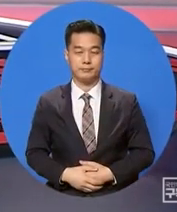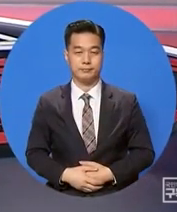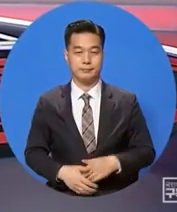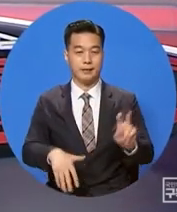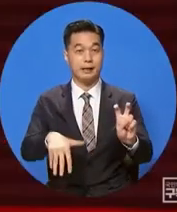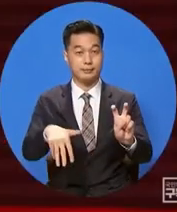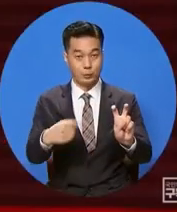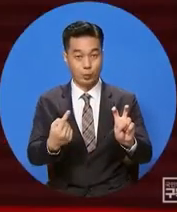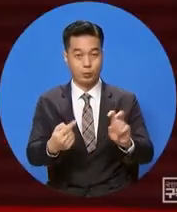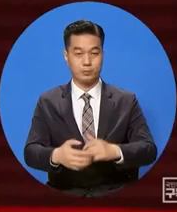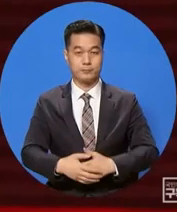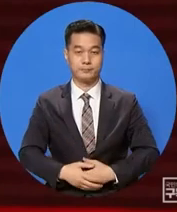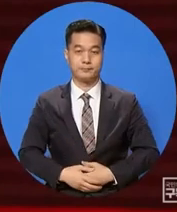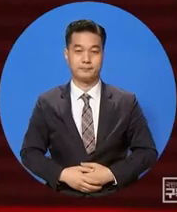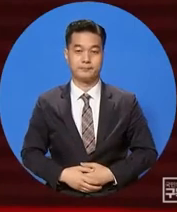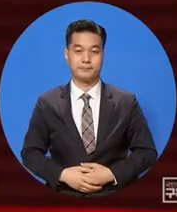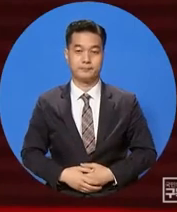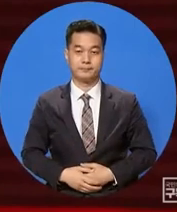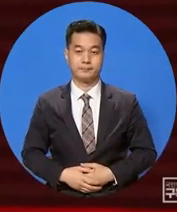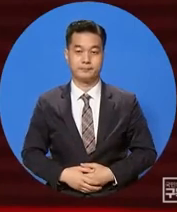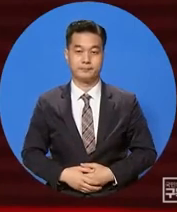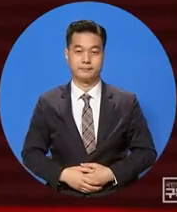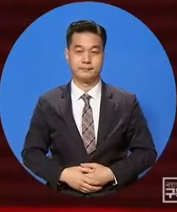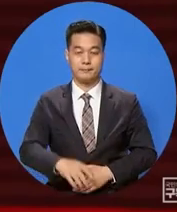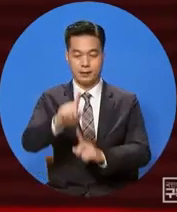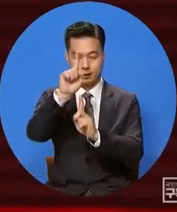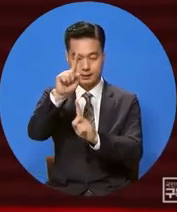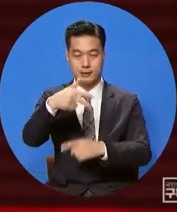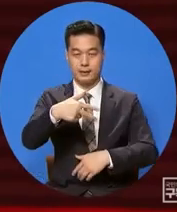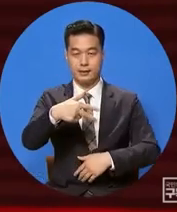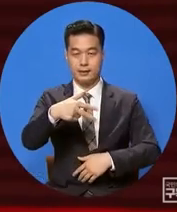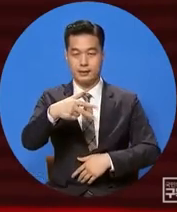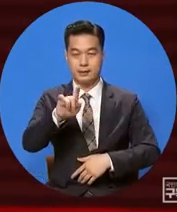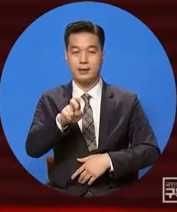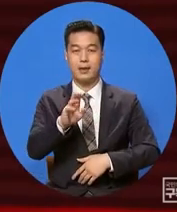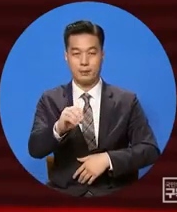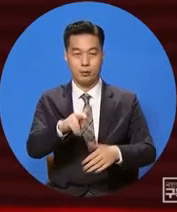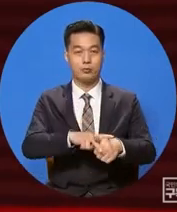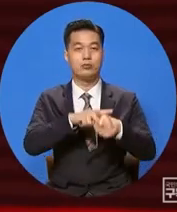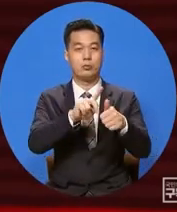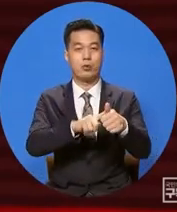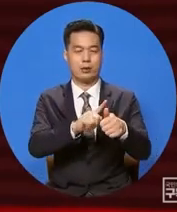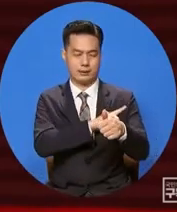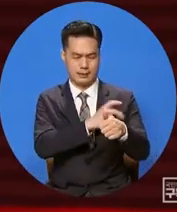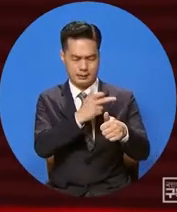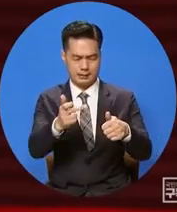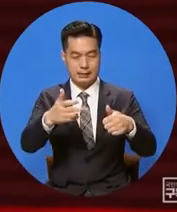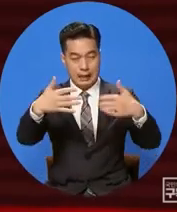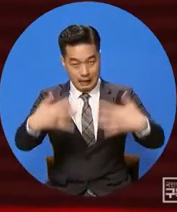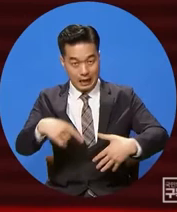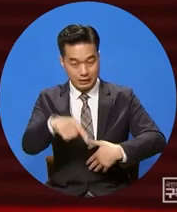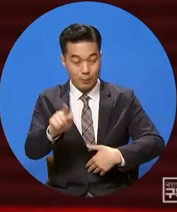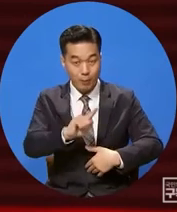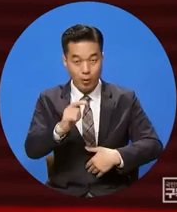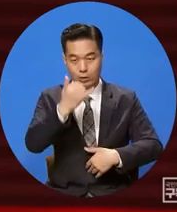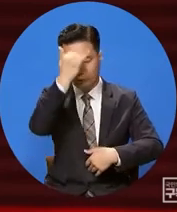20초 드리겠습니다. 예, 예. 이재명 후보의 가장 큰 취약점은